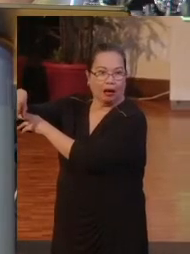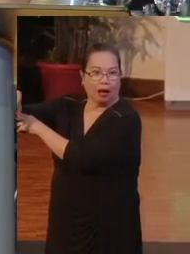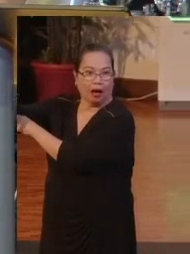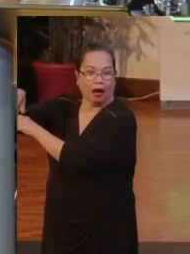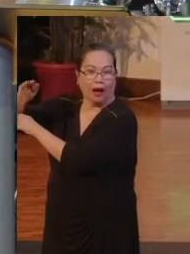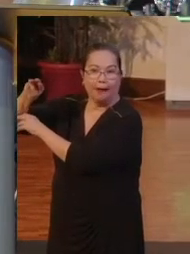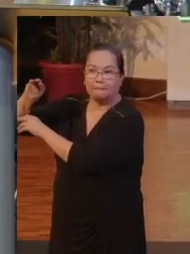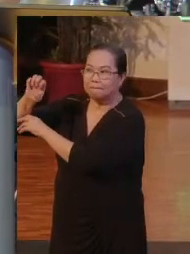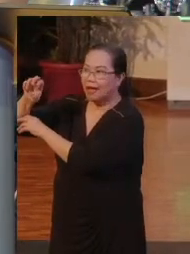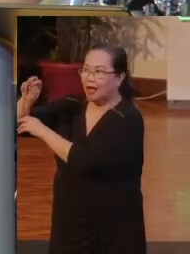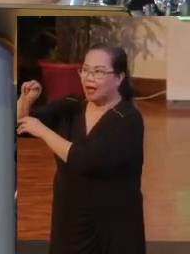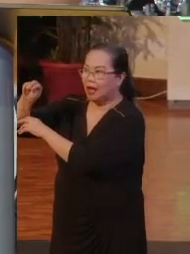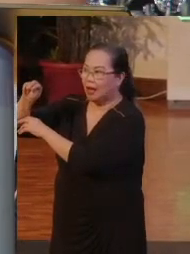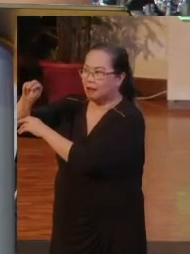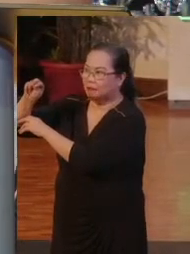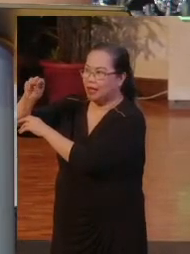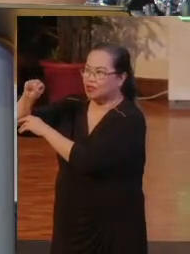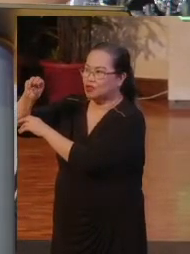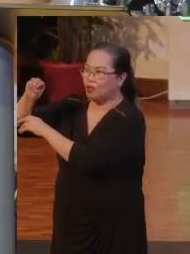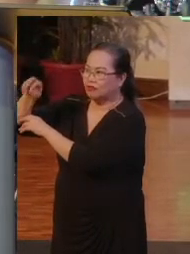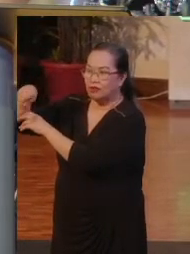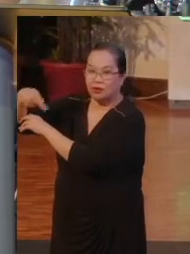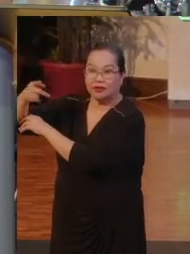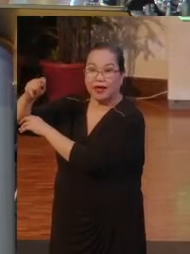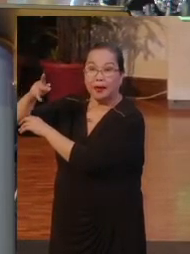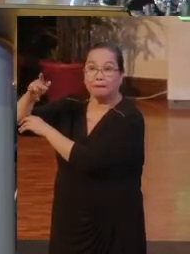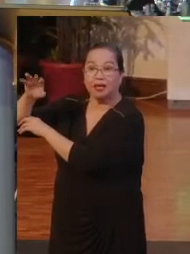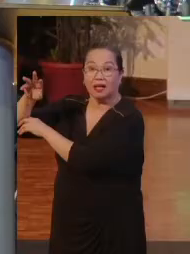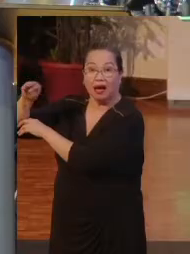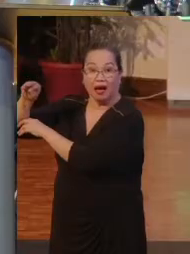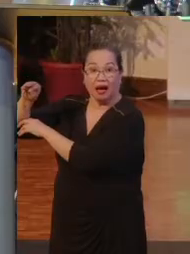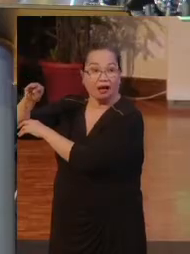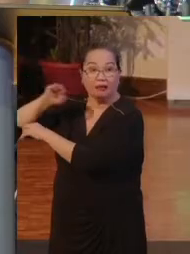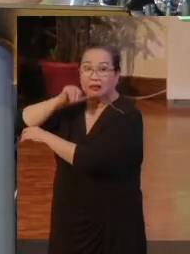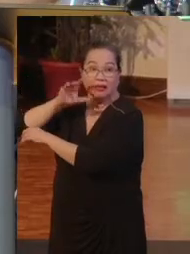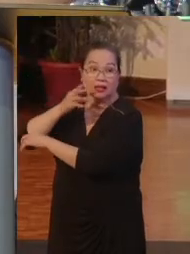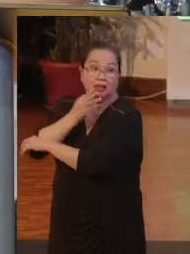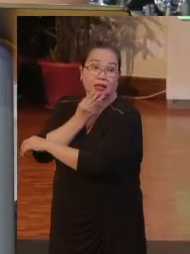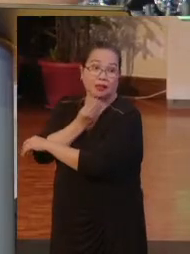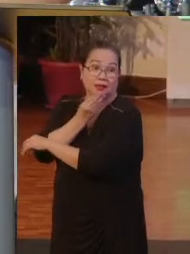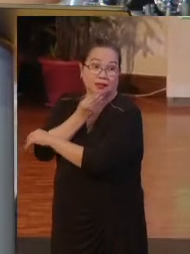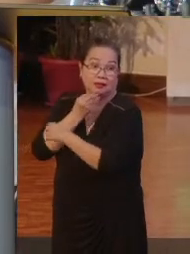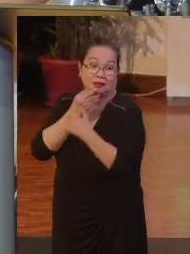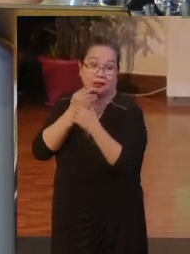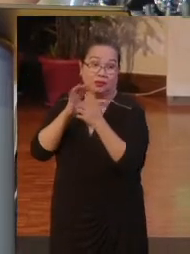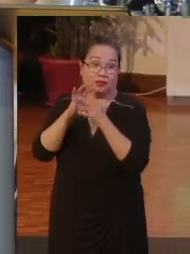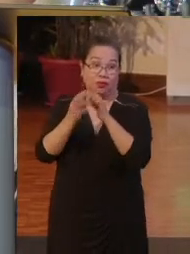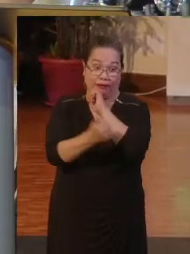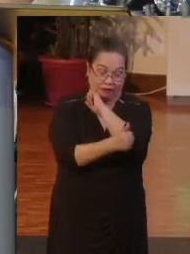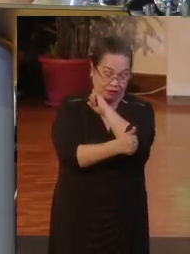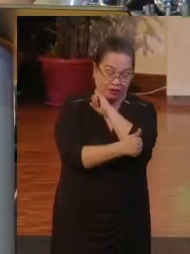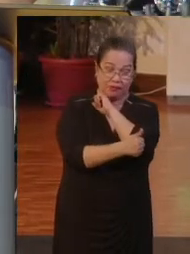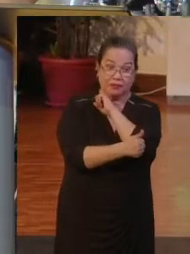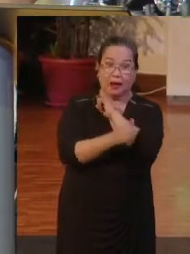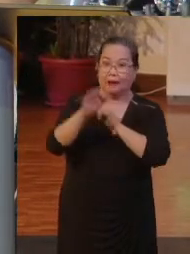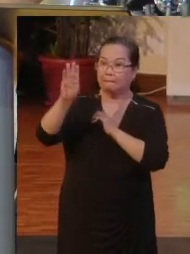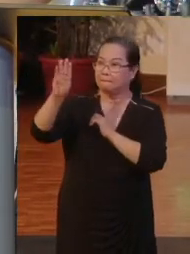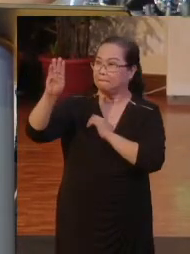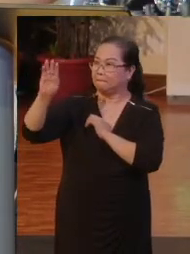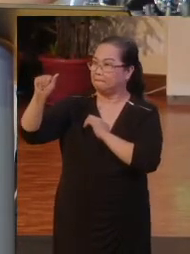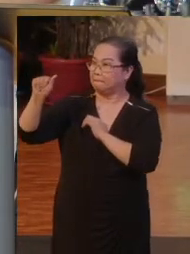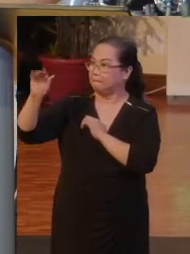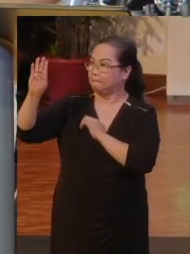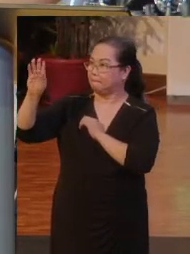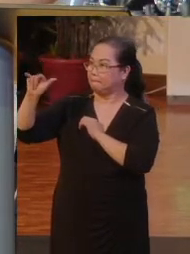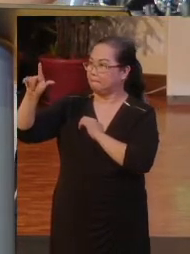over beyond the river Euphrates, Mesopotamia po ang region na yon. Babylon, later on ang naging